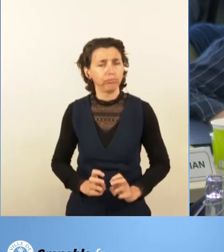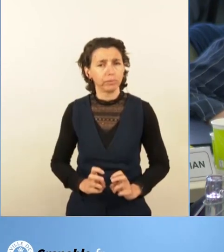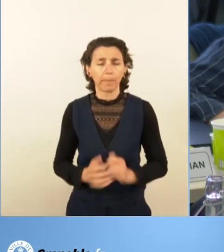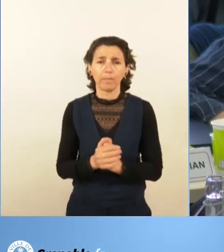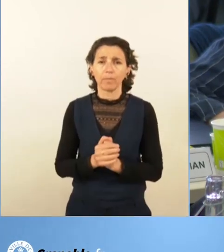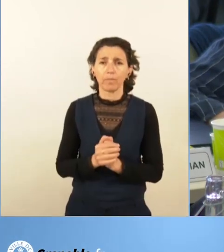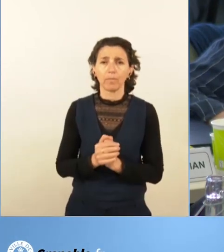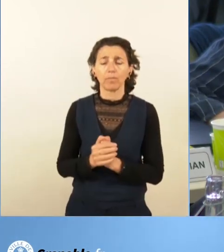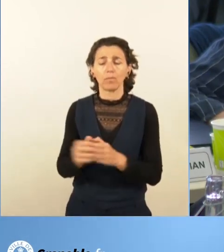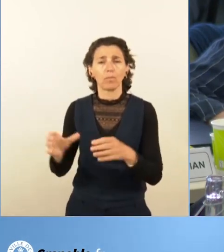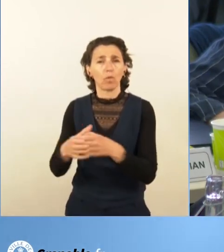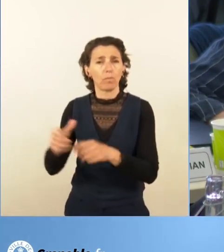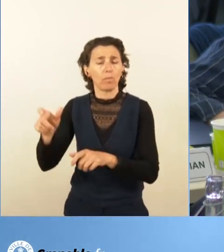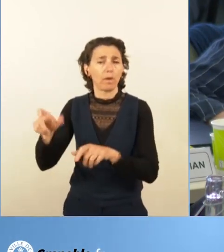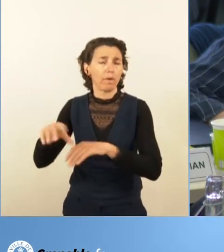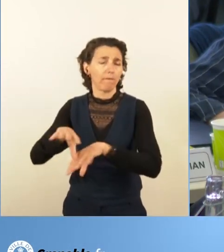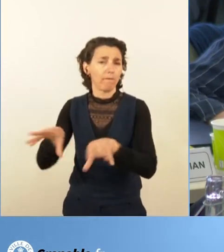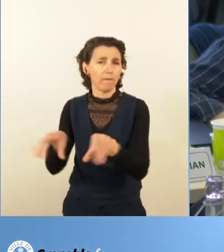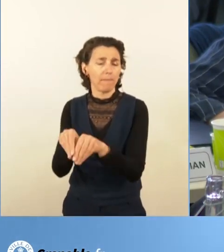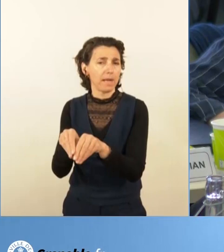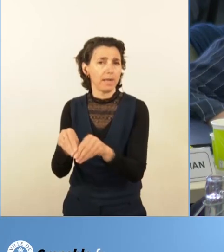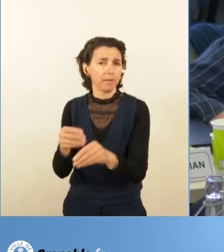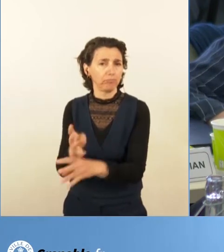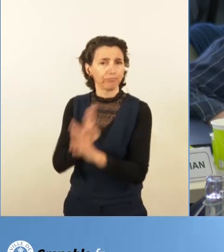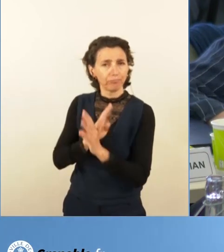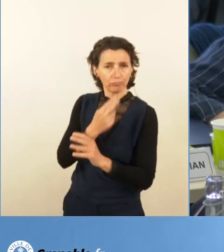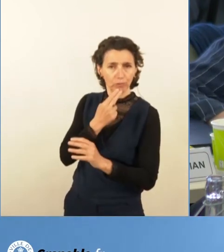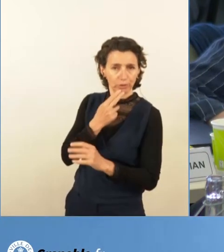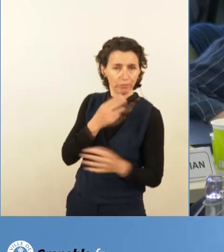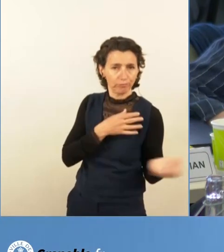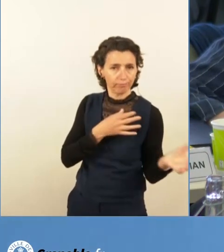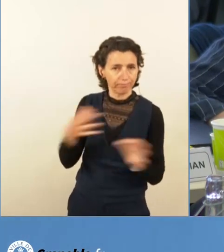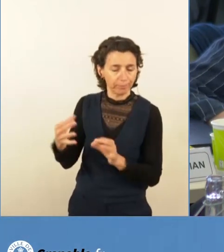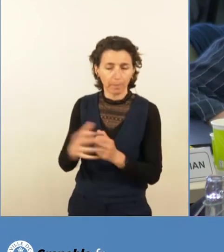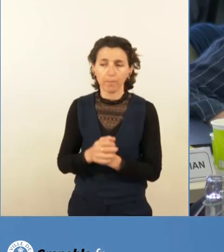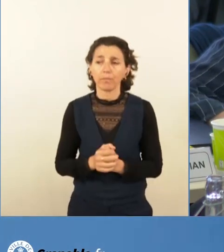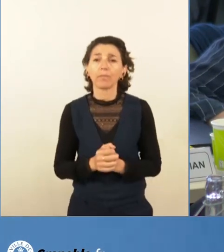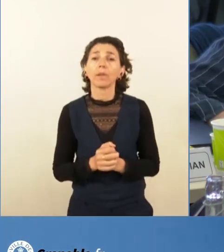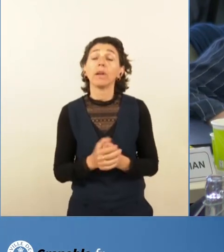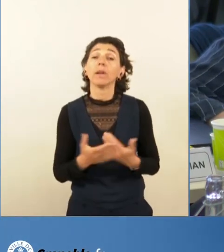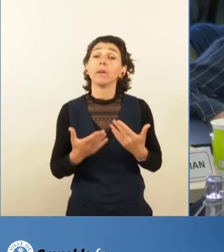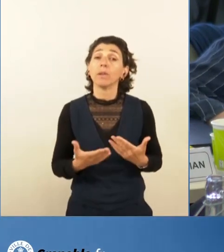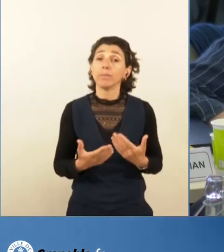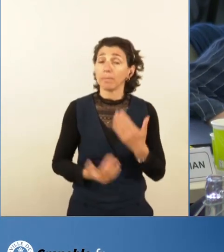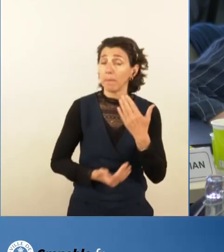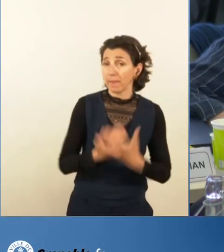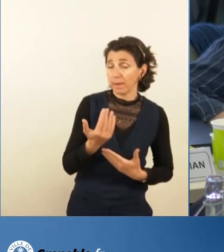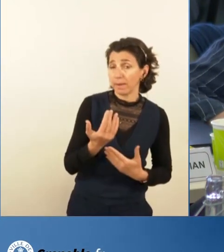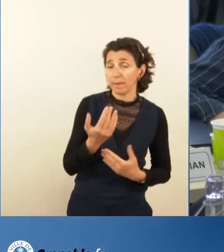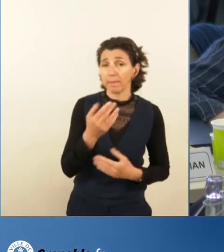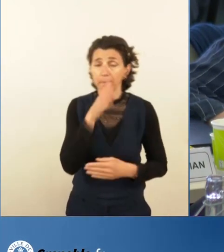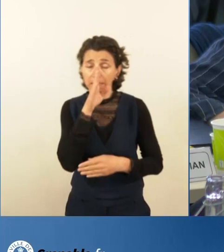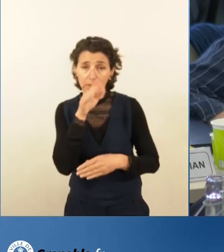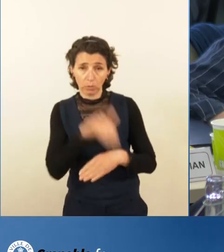familles usagères aujourd'hui il est donc question du matin du mercredi midi et du soir avec des évolutions